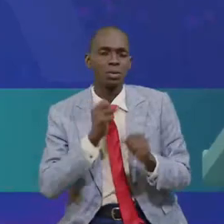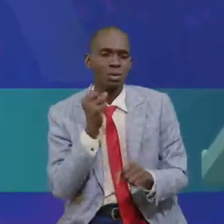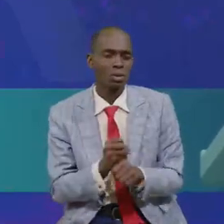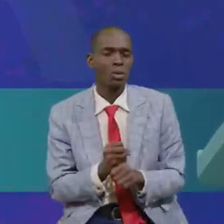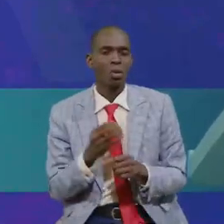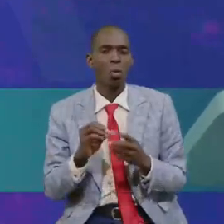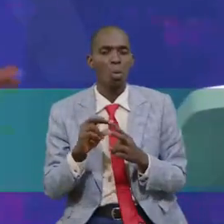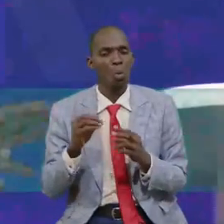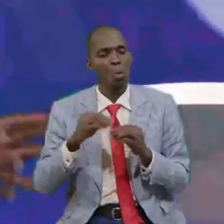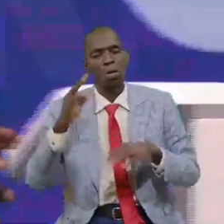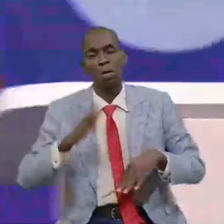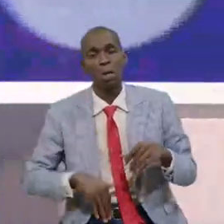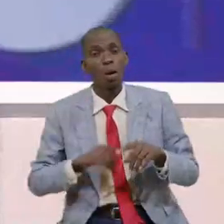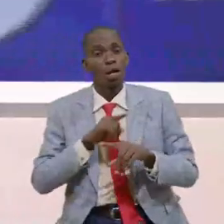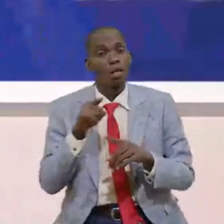c'est pas la grâce,